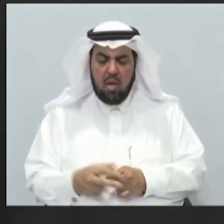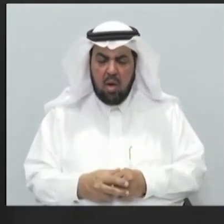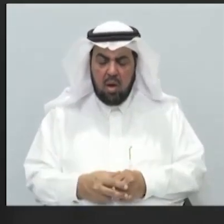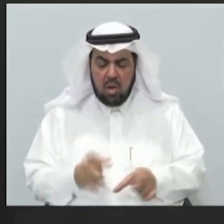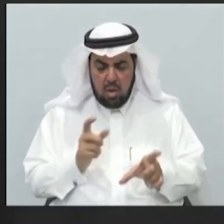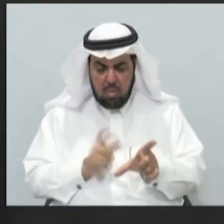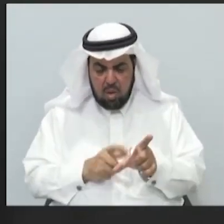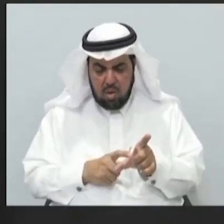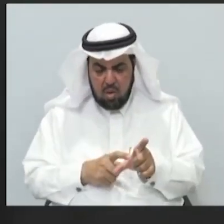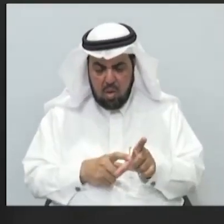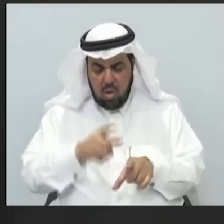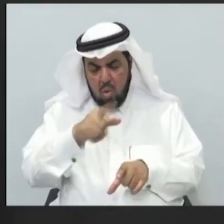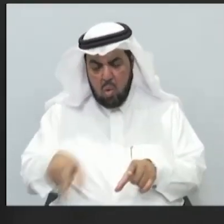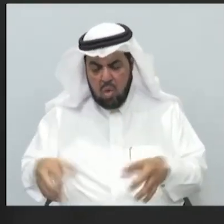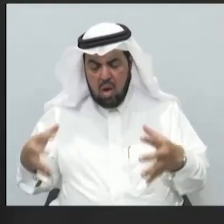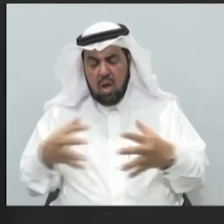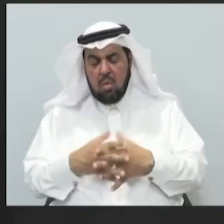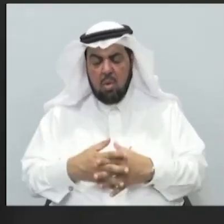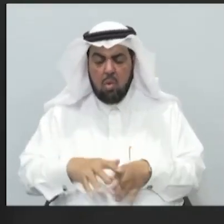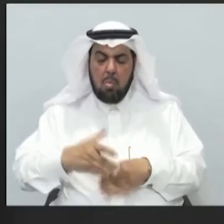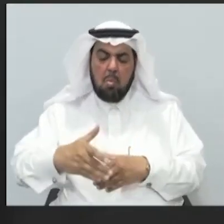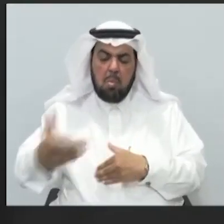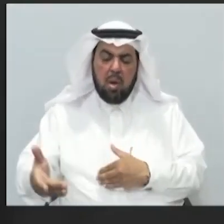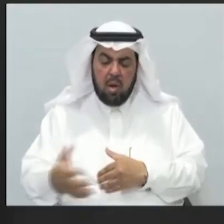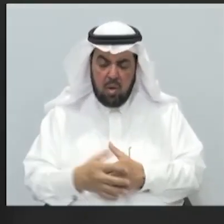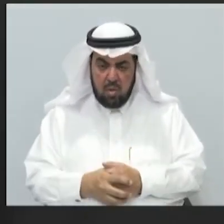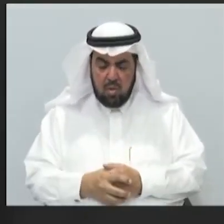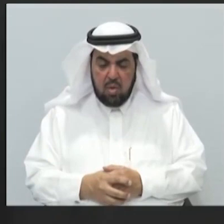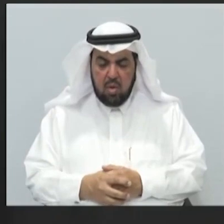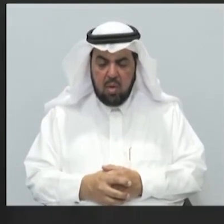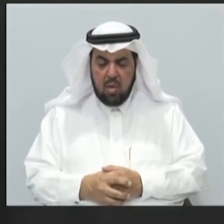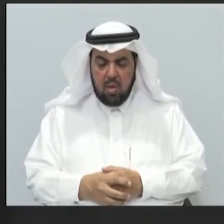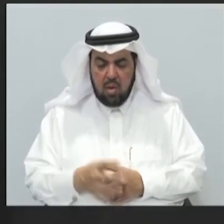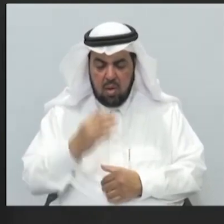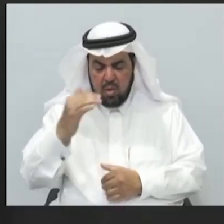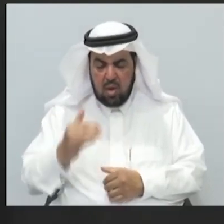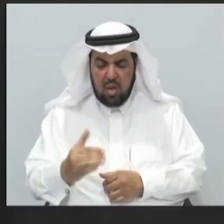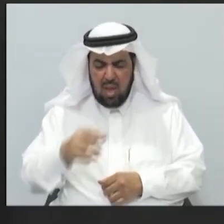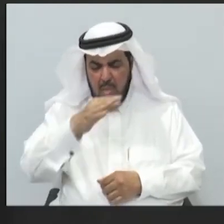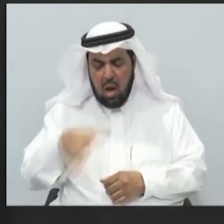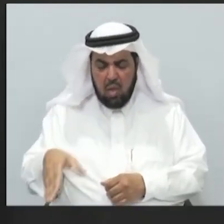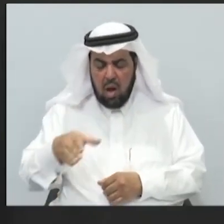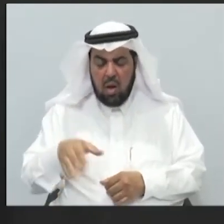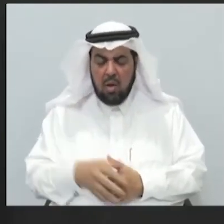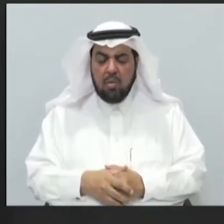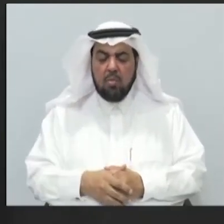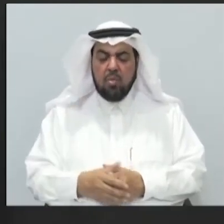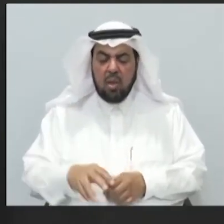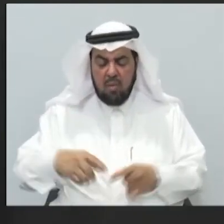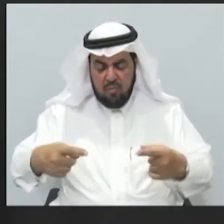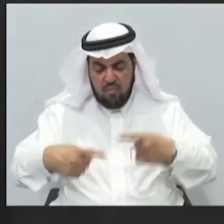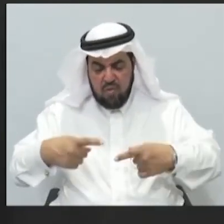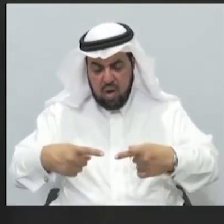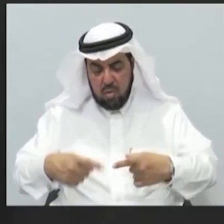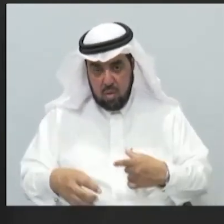زاويتين وضلع غير محصور بينهما ممتاز لازم حنا نشوف ترتيب الاضلاع ما نجي نفرق بين اللي قبل شوي اللي